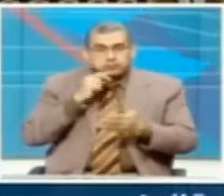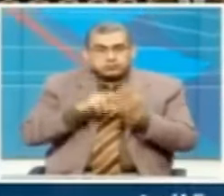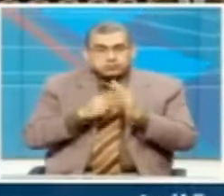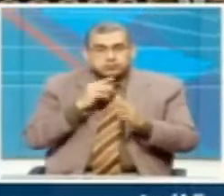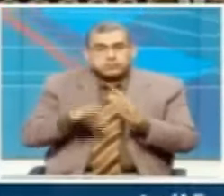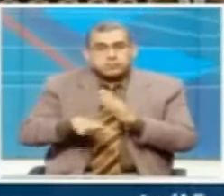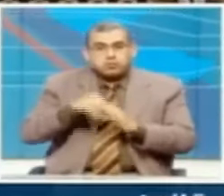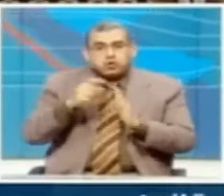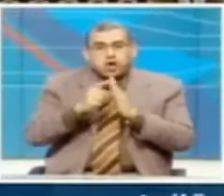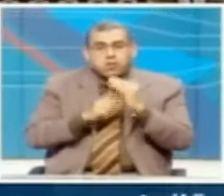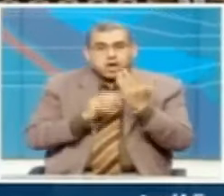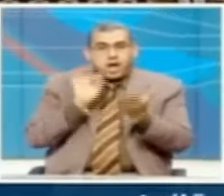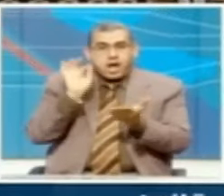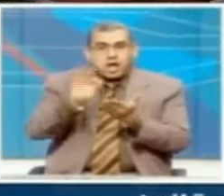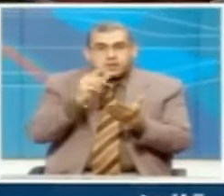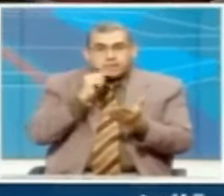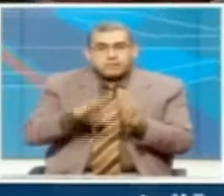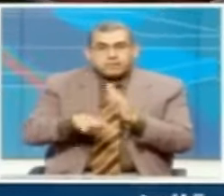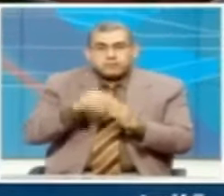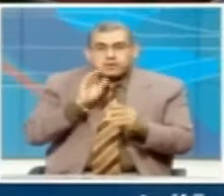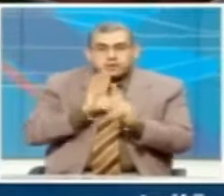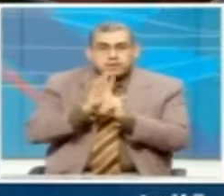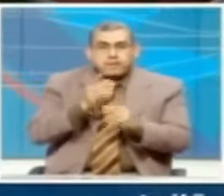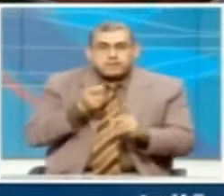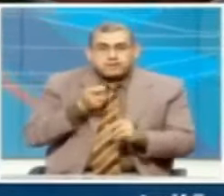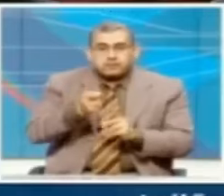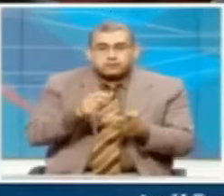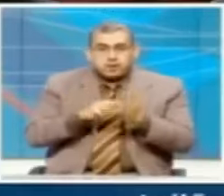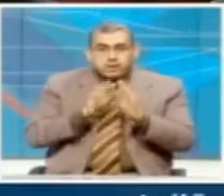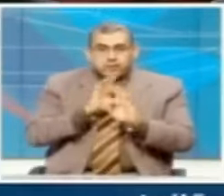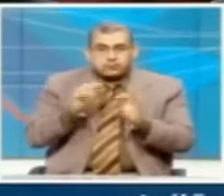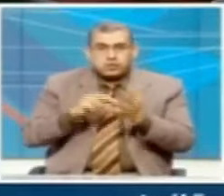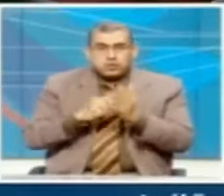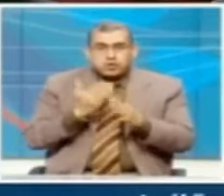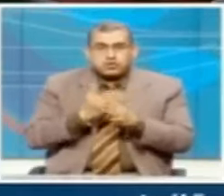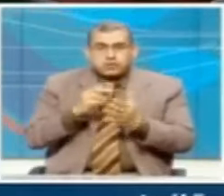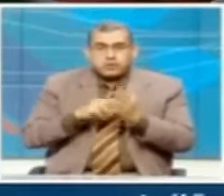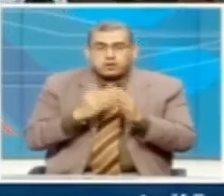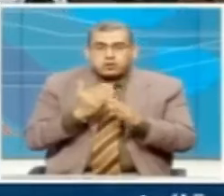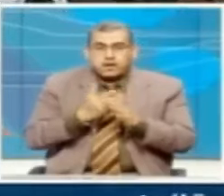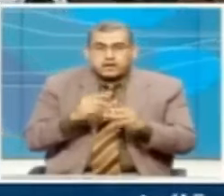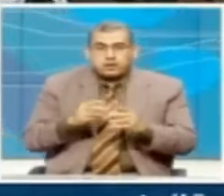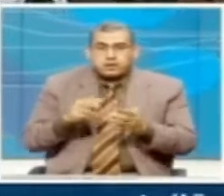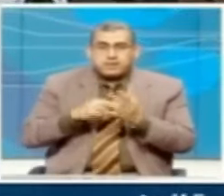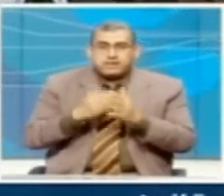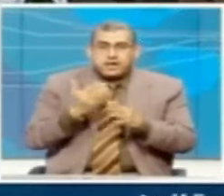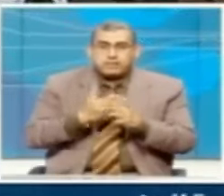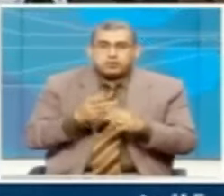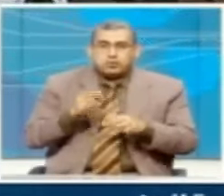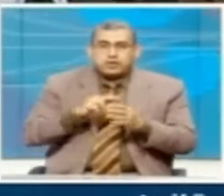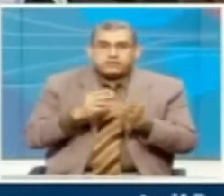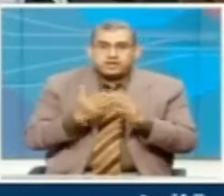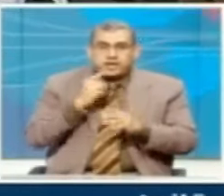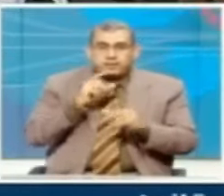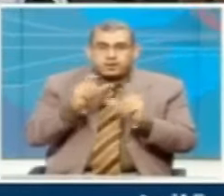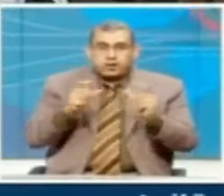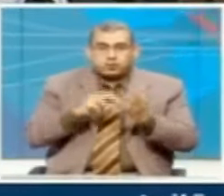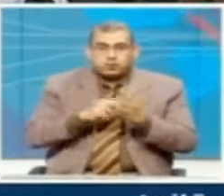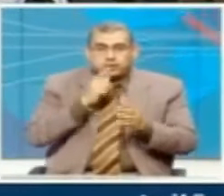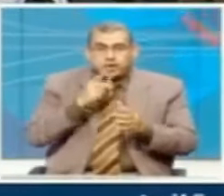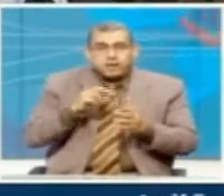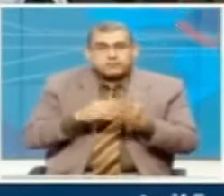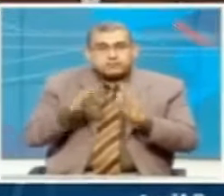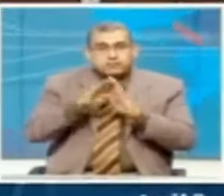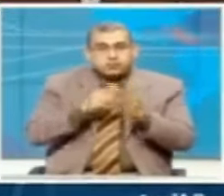مشروع القانون إلى توحيد برامج الدعم النقدي التي تمنح من الدولة في منظومة واحدة لتوحيد الوعاء المالي وتنظيم المنح